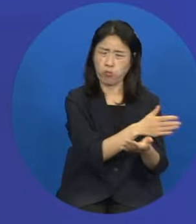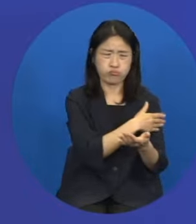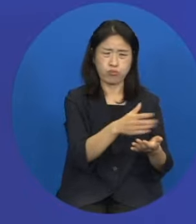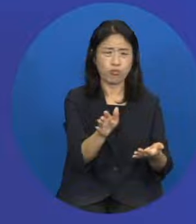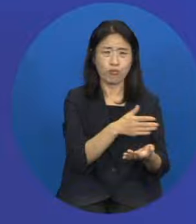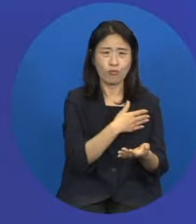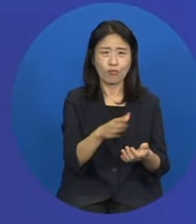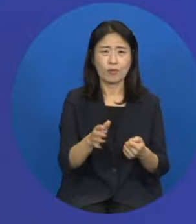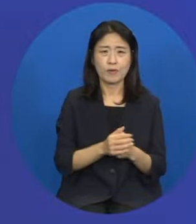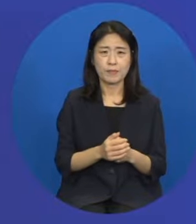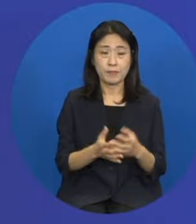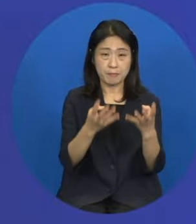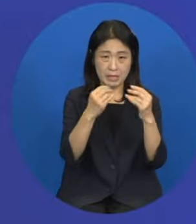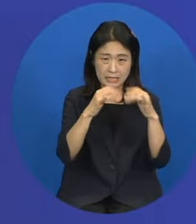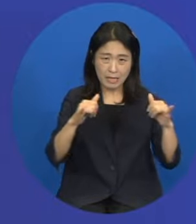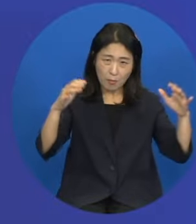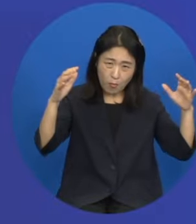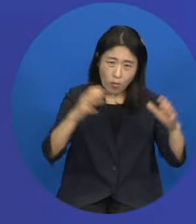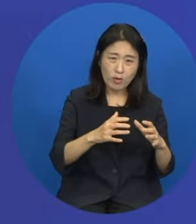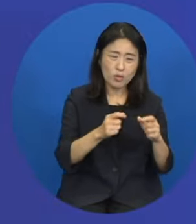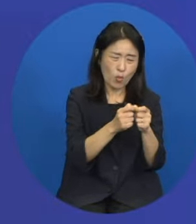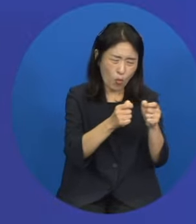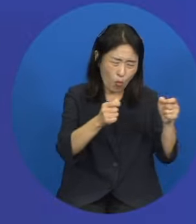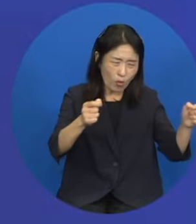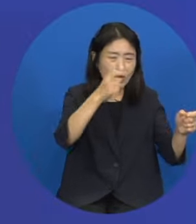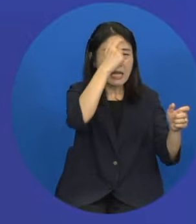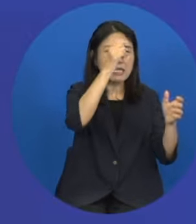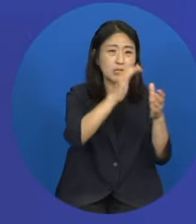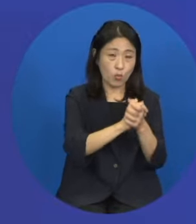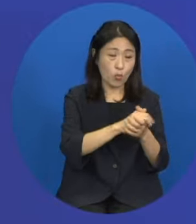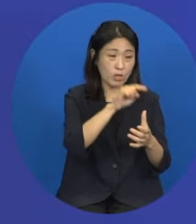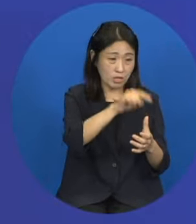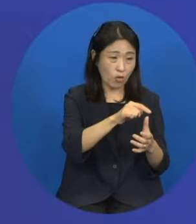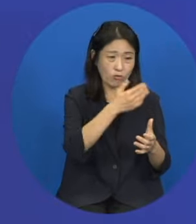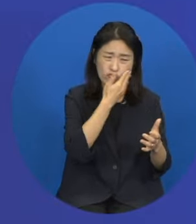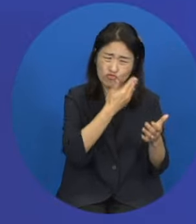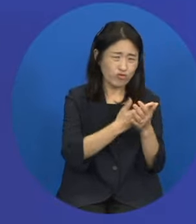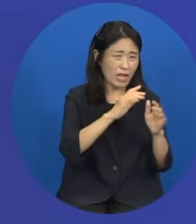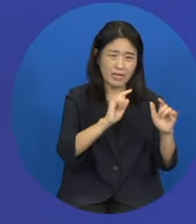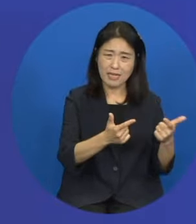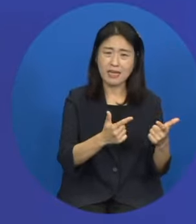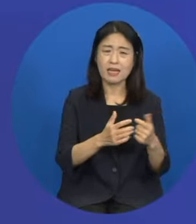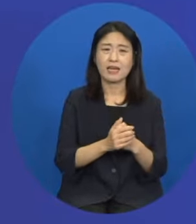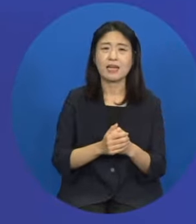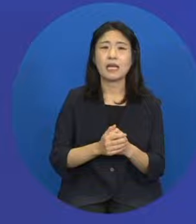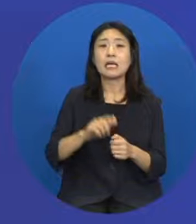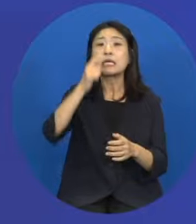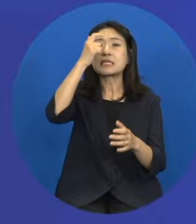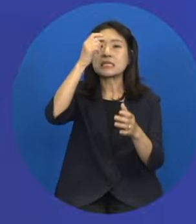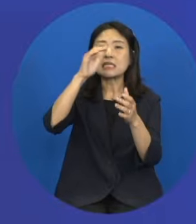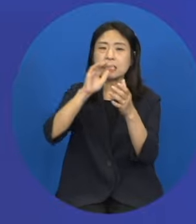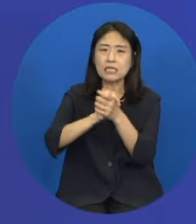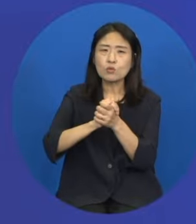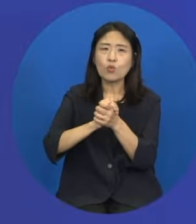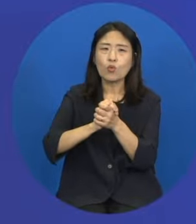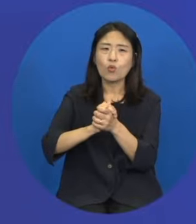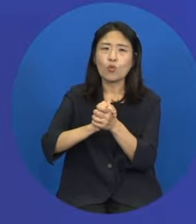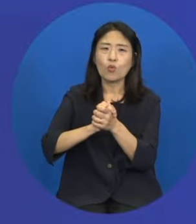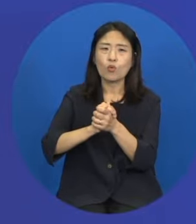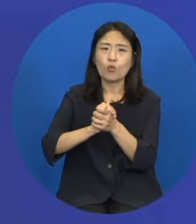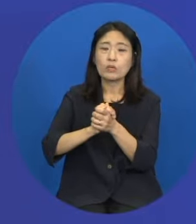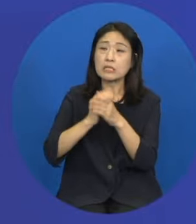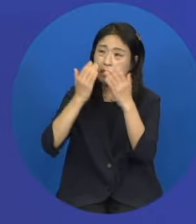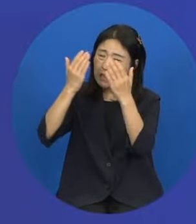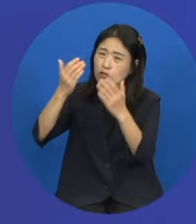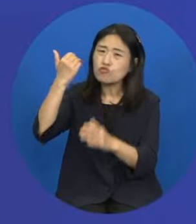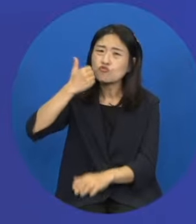얼마나 많은 사람들이 오래 기도하냐, 그게 중요한 게 아니에요. 기도의 대상이 진정한 하나님이시냐 아니냐,